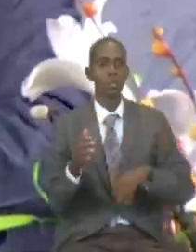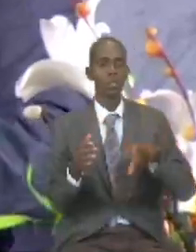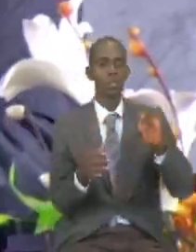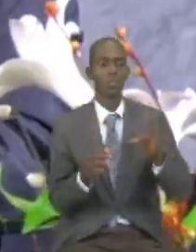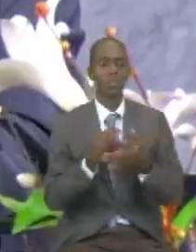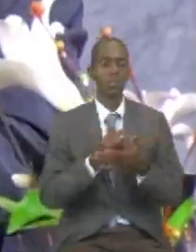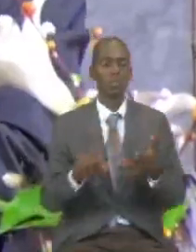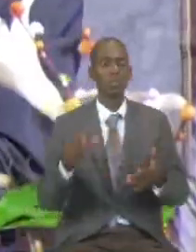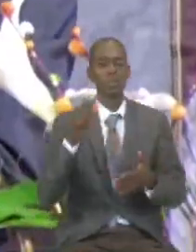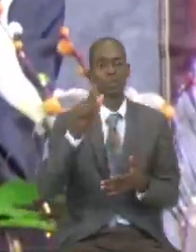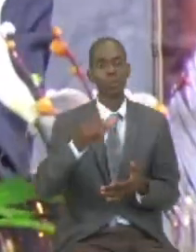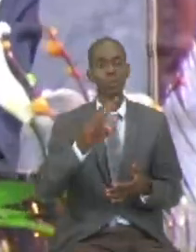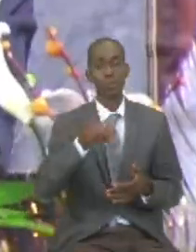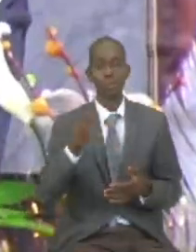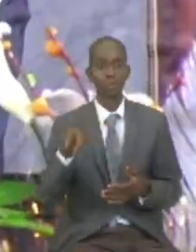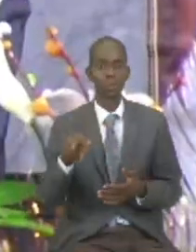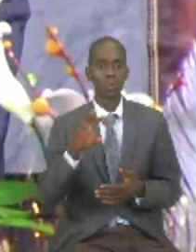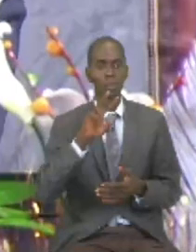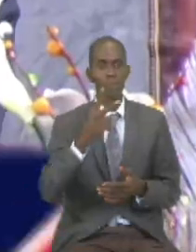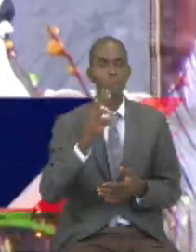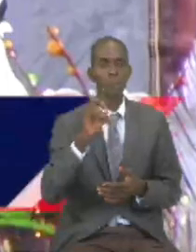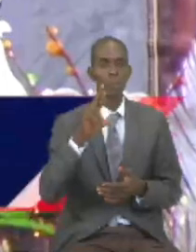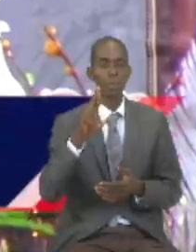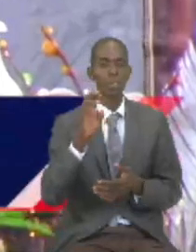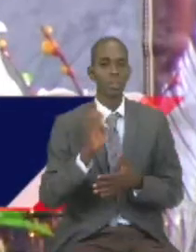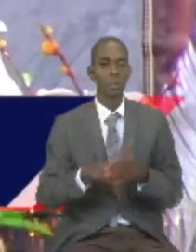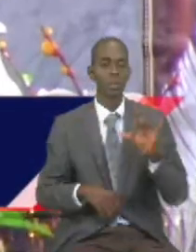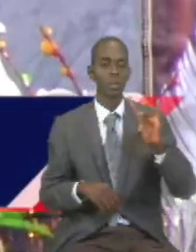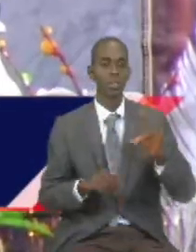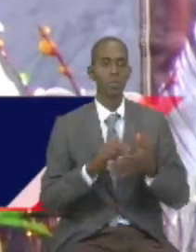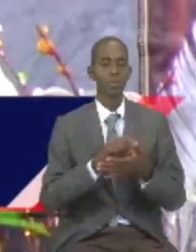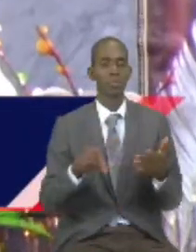Deuxième Corinthiens 8, la preuve, verset 22.